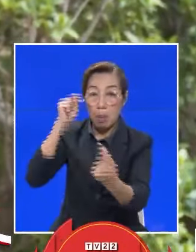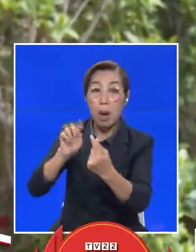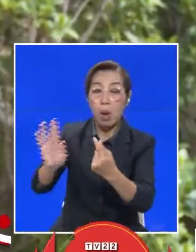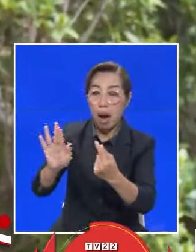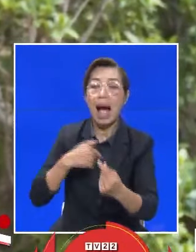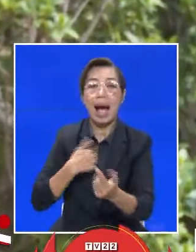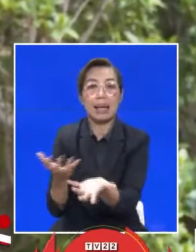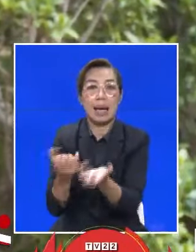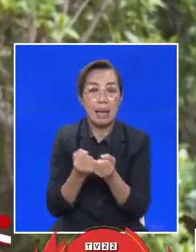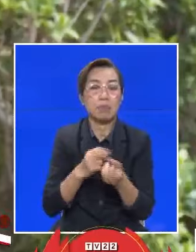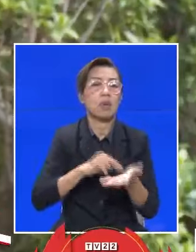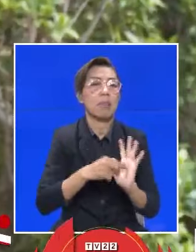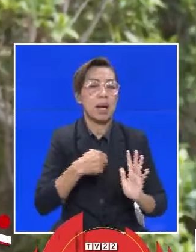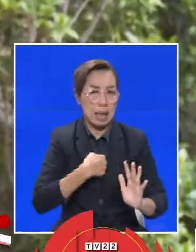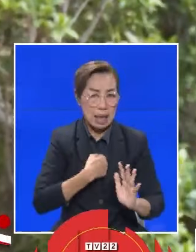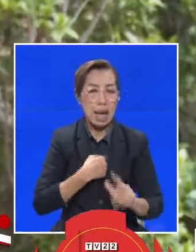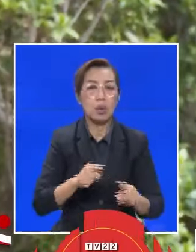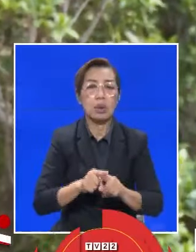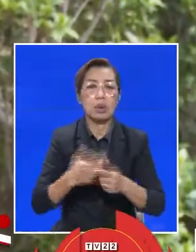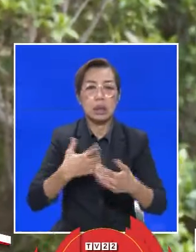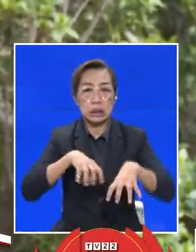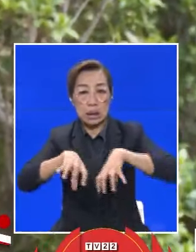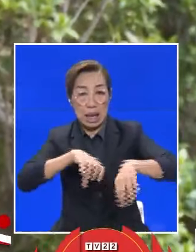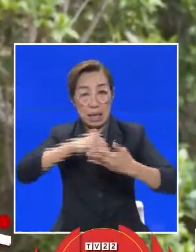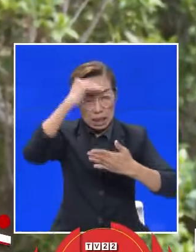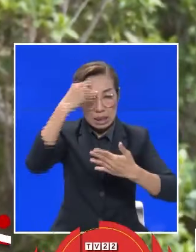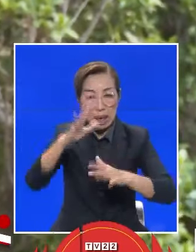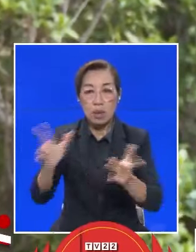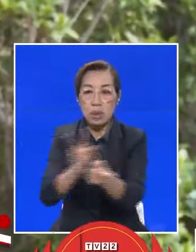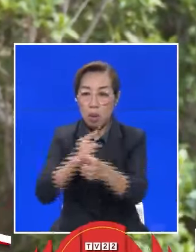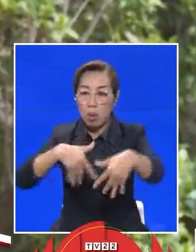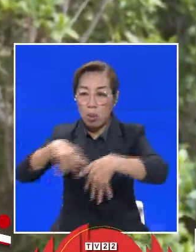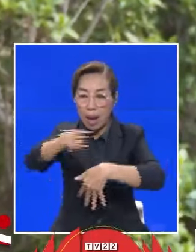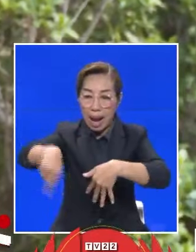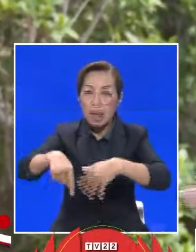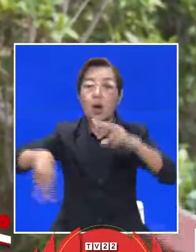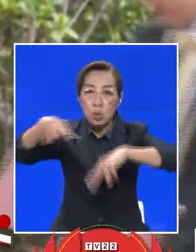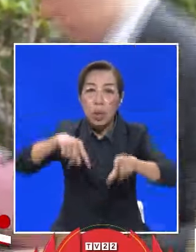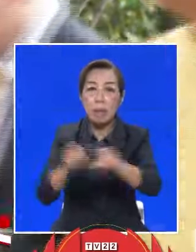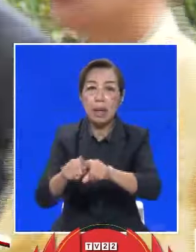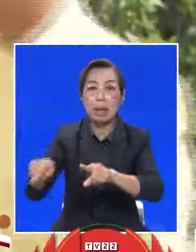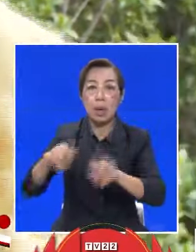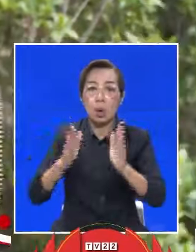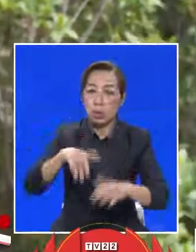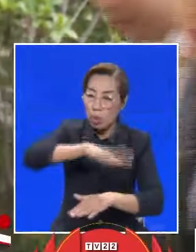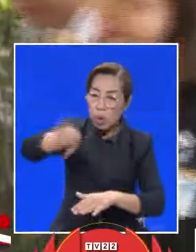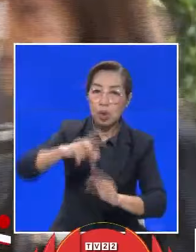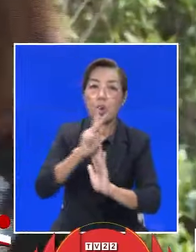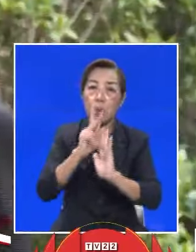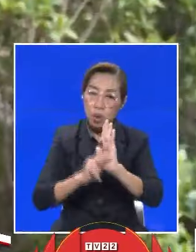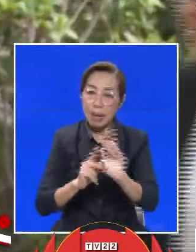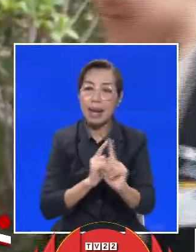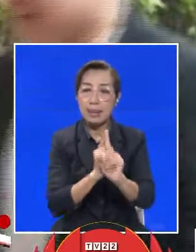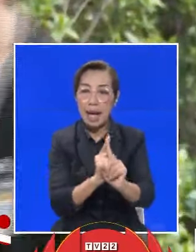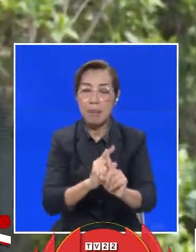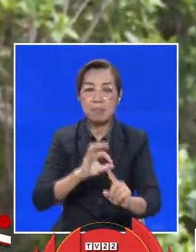ติทางสังคมด้วยนะคะที่จะทำให้ทุกคนเนี่ยปฏิบัติตามกฎหมายแบบสบายใจแบบมีความสุขนะคะ